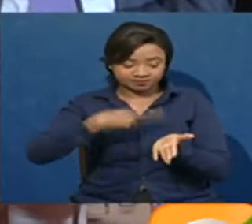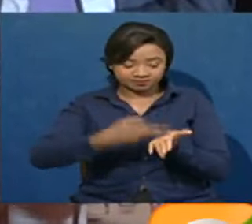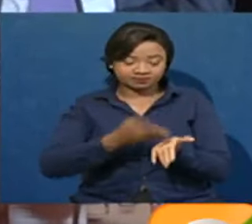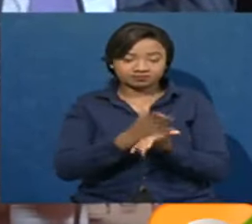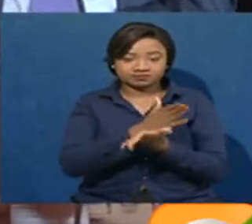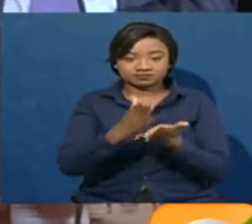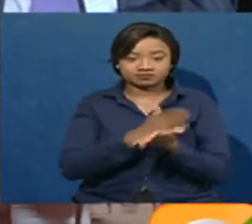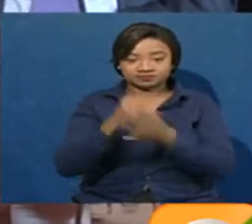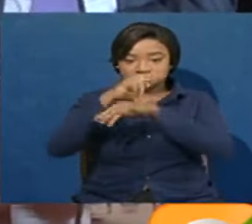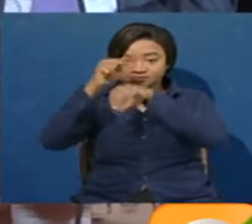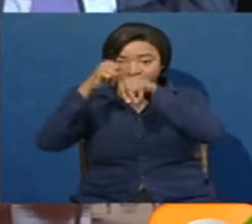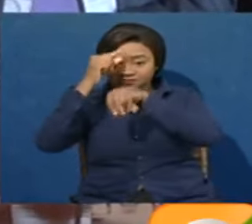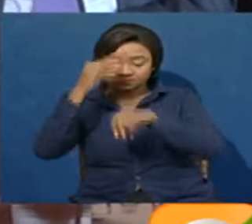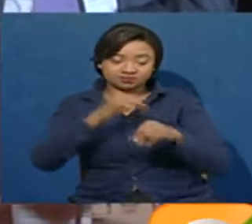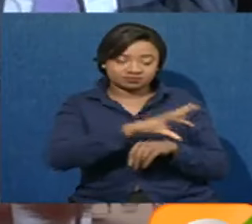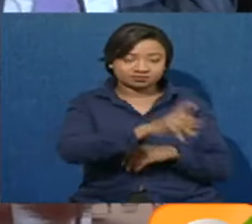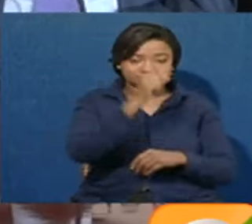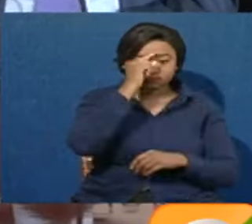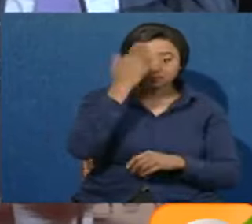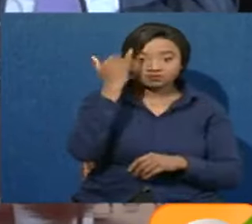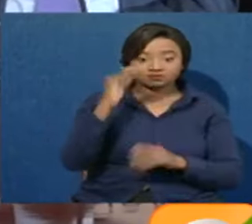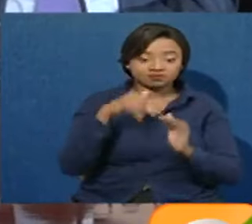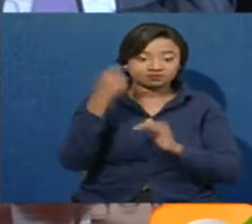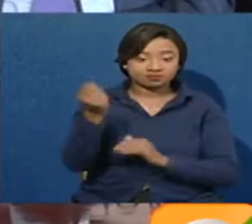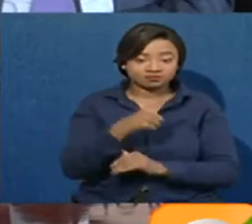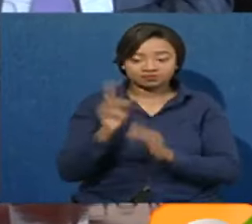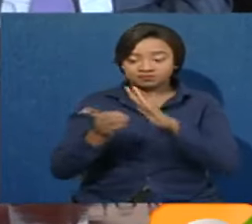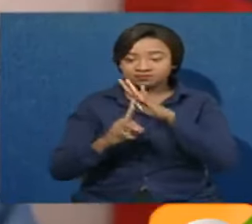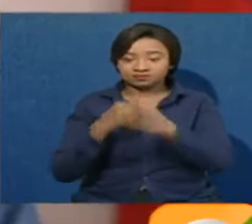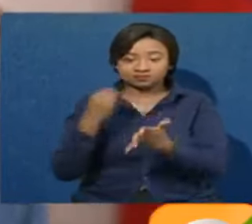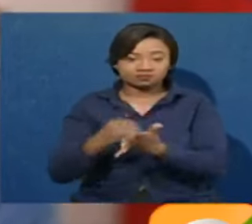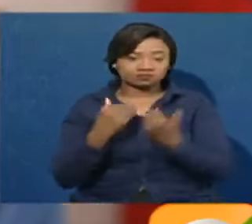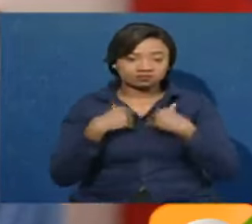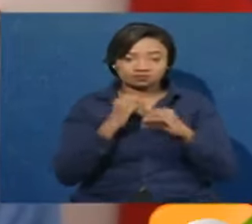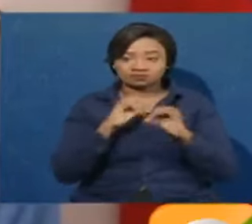rasilimali, kwani ifikapo mwezi ujao wizara ya fedha haitakuwa na nguvu ya